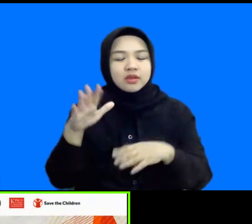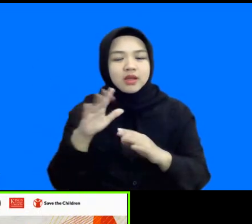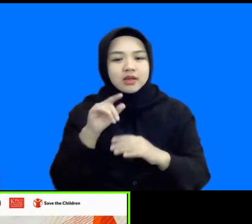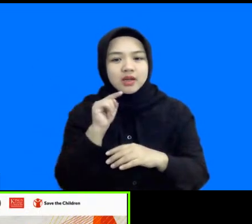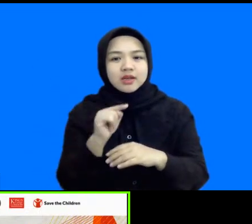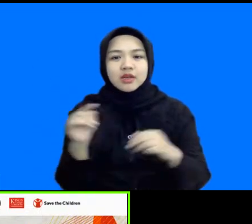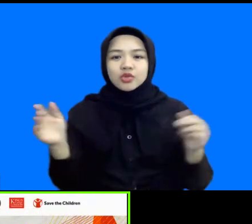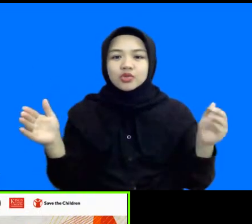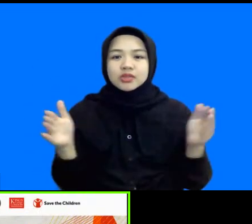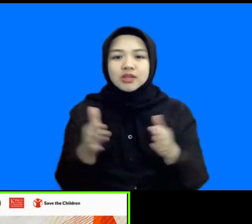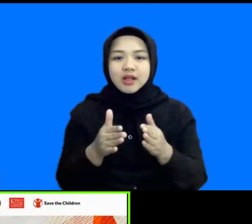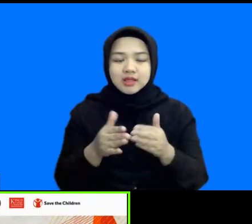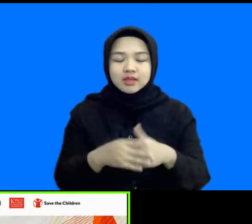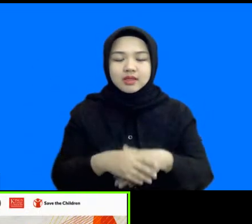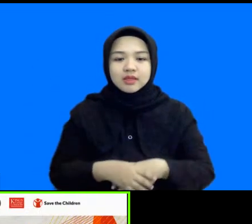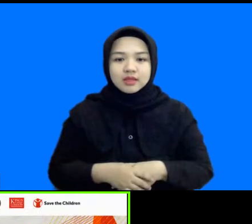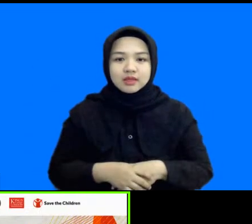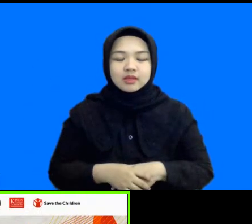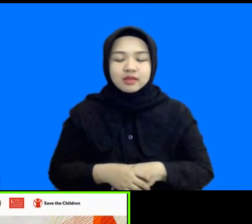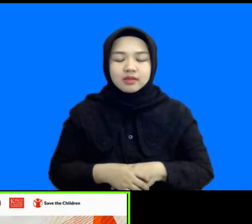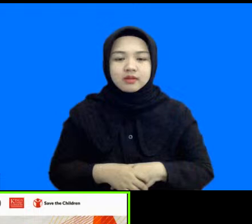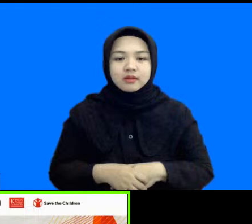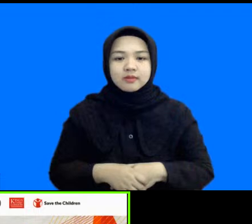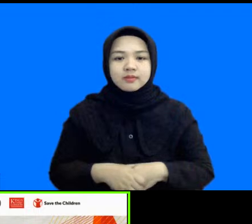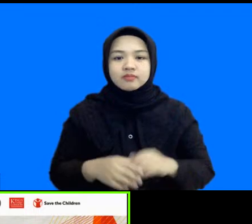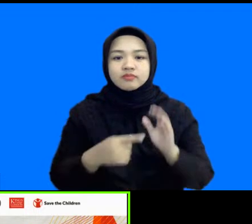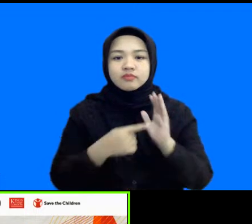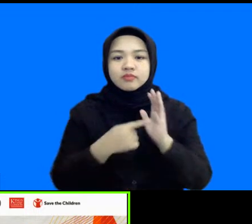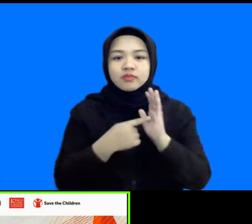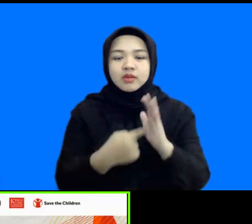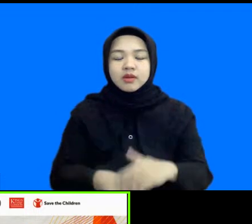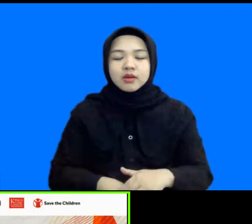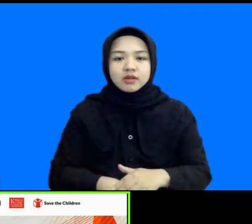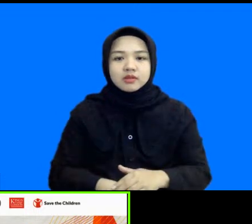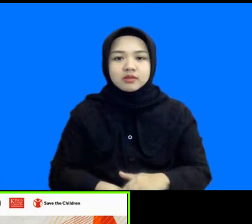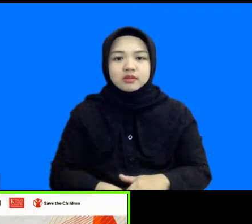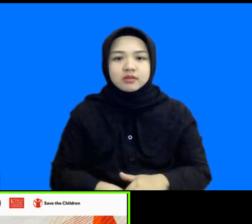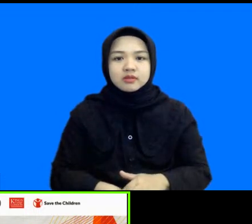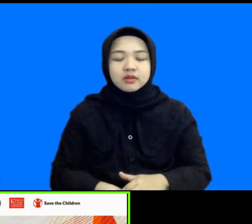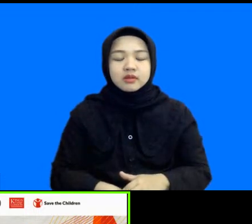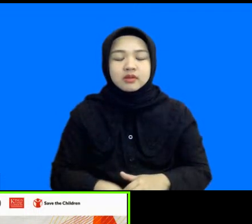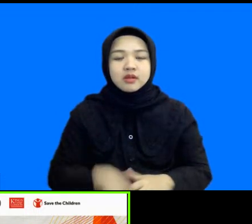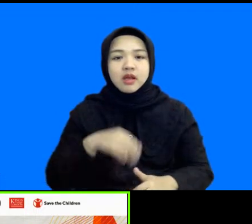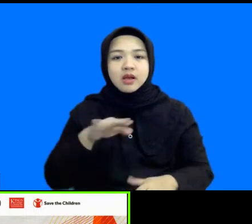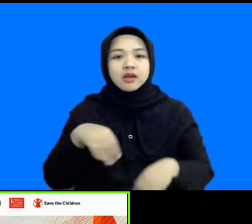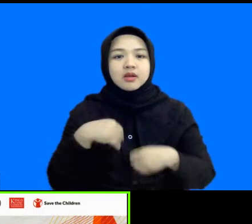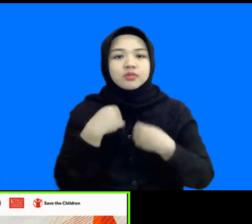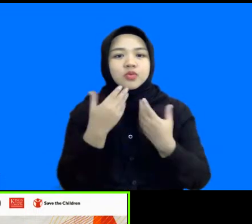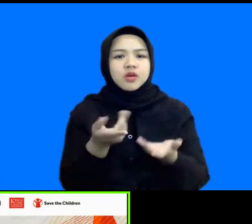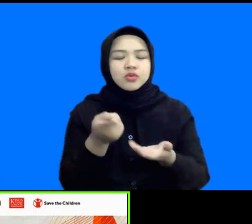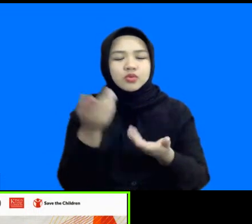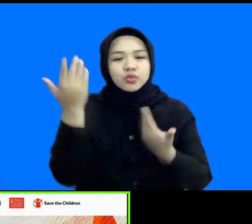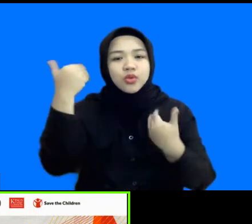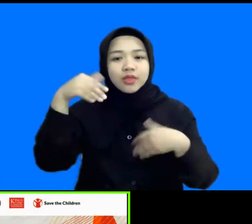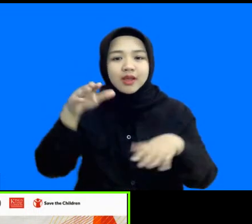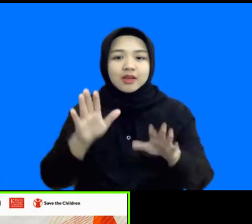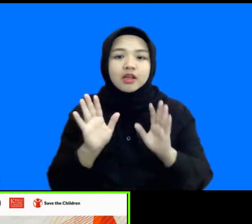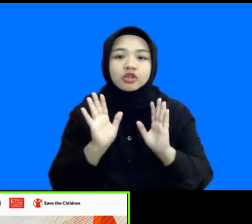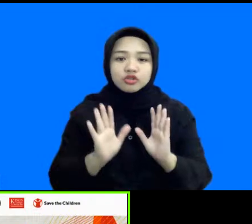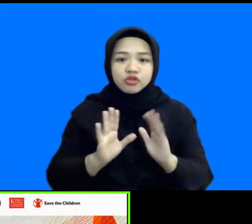sangat singkat gitu ya, yang menggambarkan suara anak gitu ya, dan itu benar-benar hanya tarian gitu.